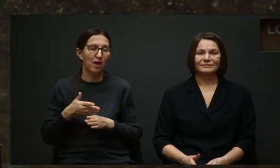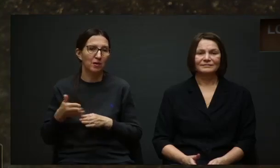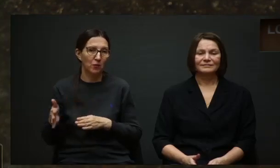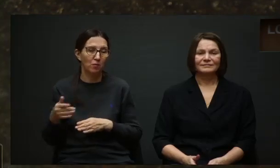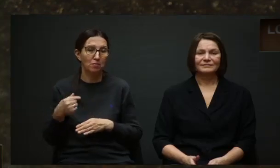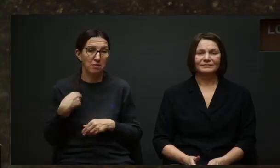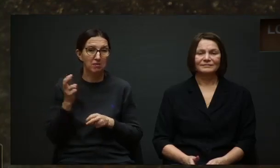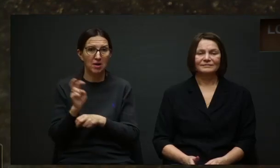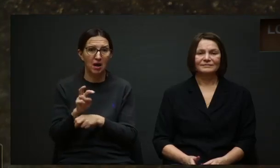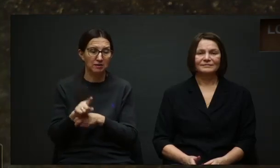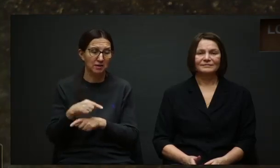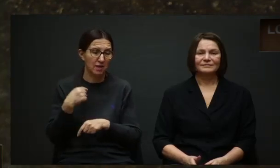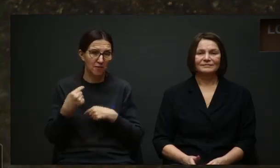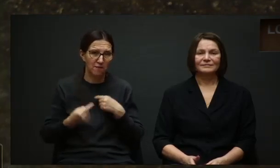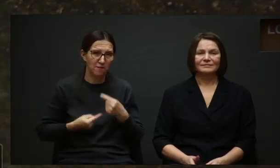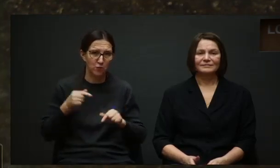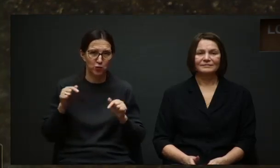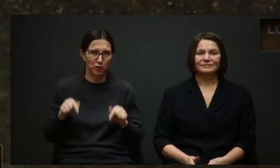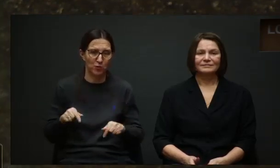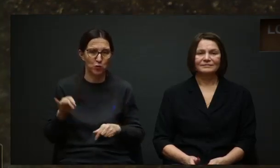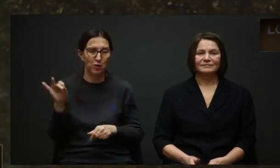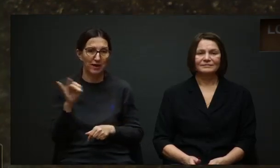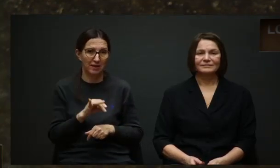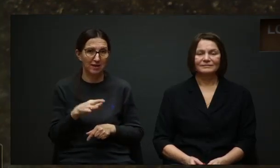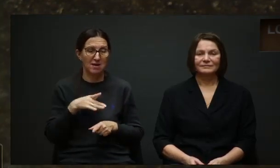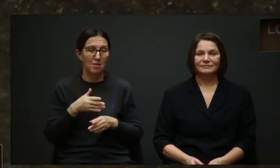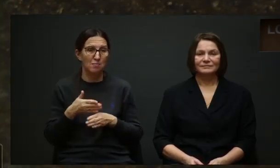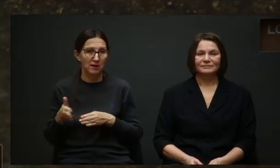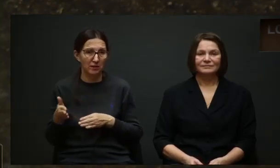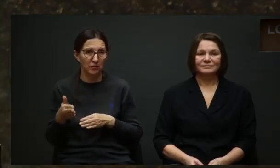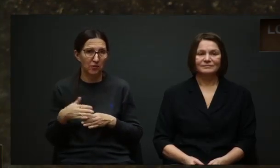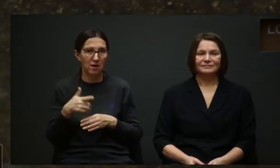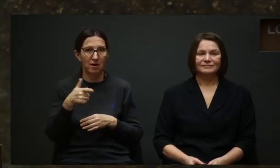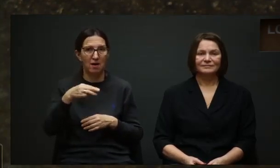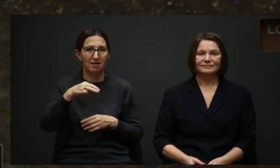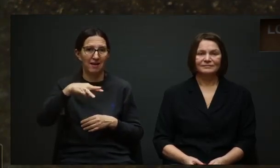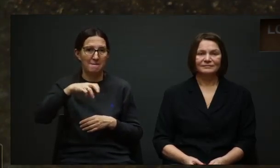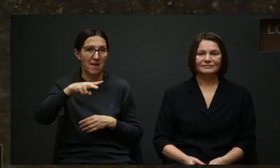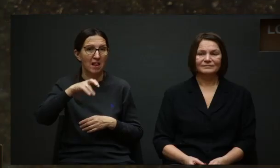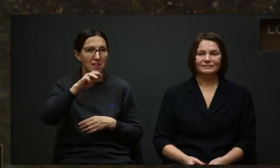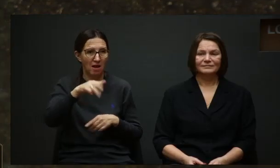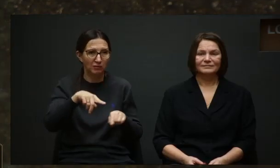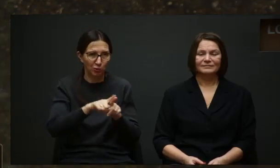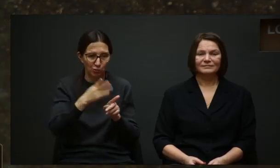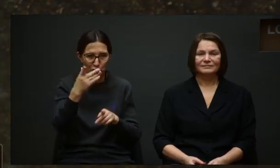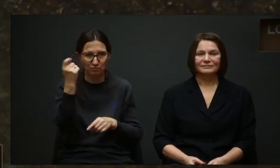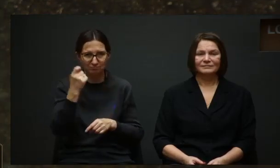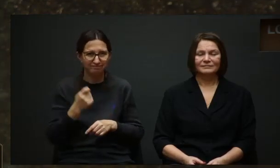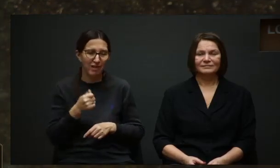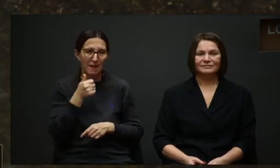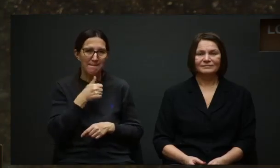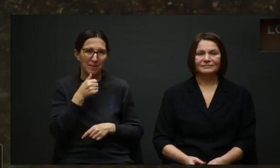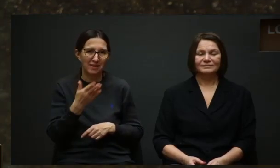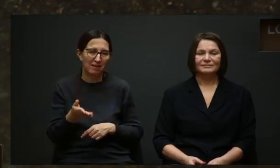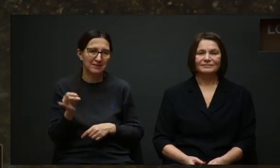Мы ходили сюда все время, вот, и потом и Гатамилату пытался нарисовать. В общем,